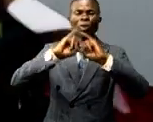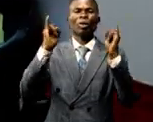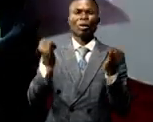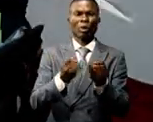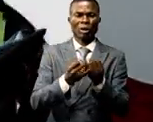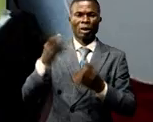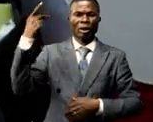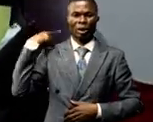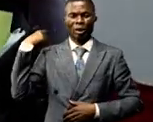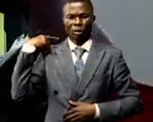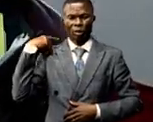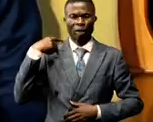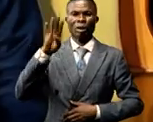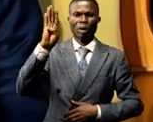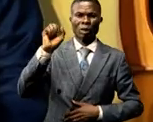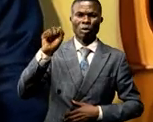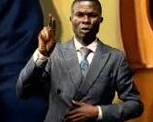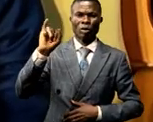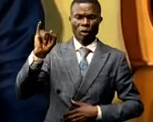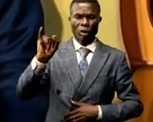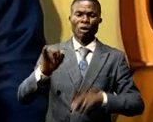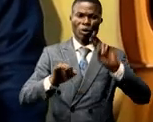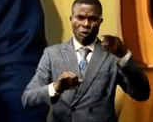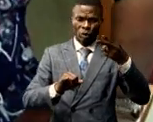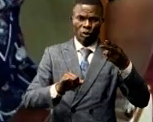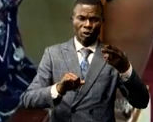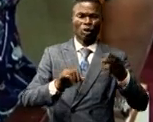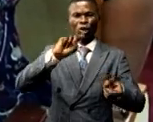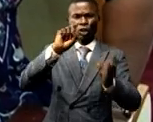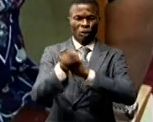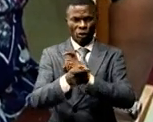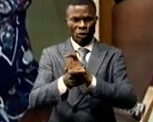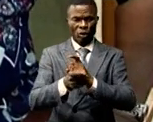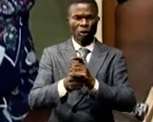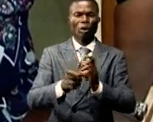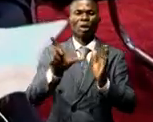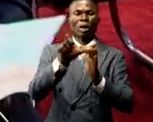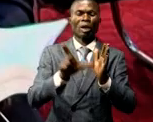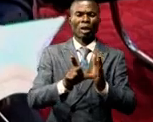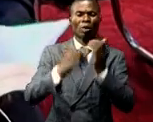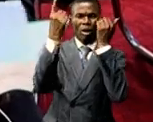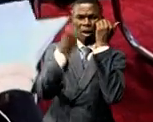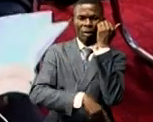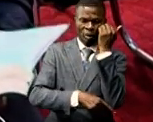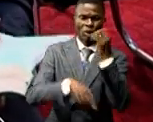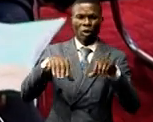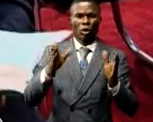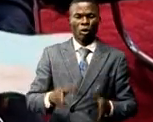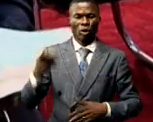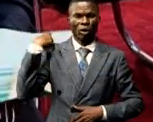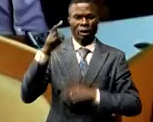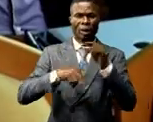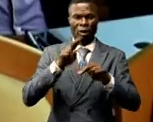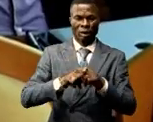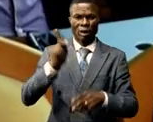député national Boris Mboko et l'autre portant modification du code pénal congolais du député national Lucien Kasongo et